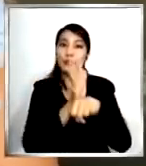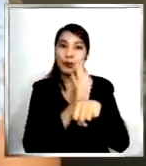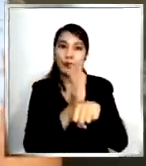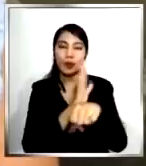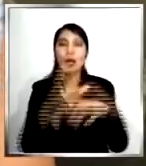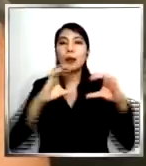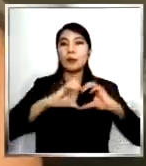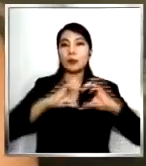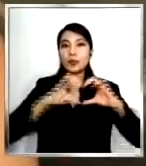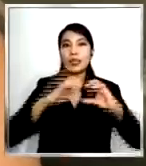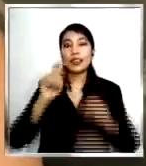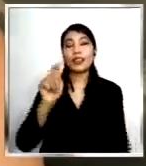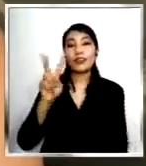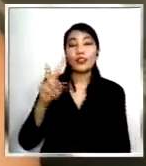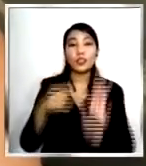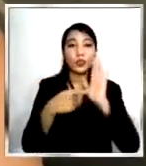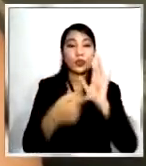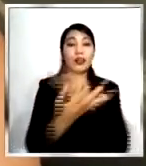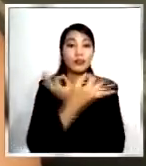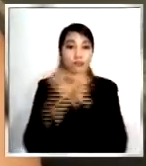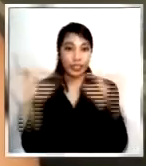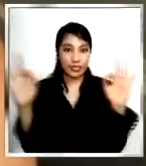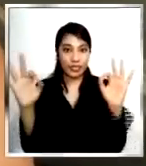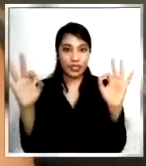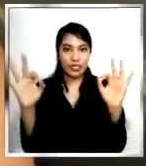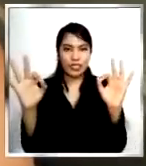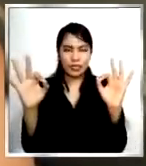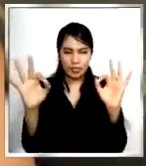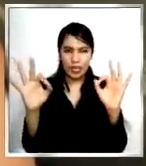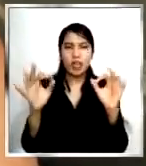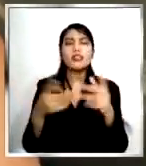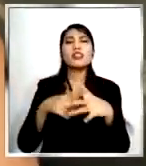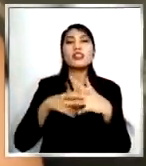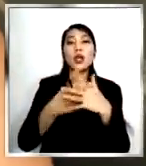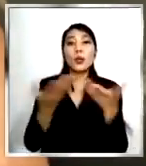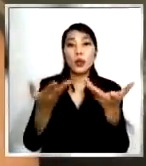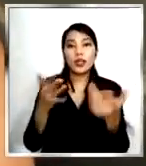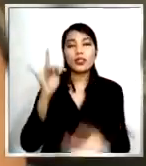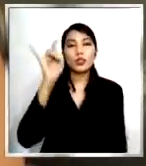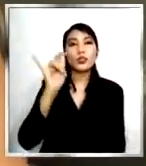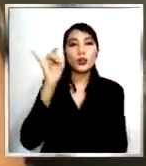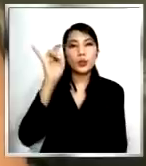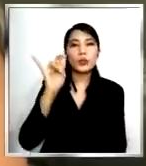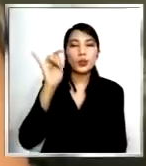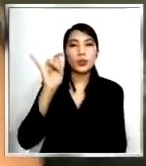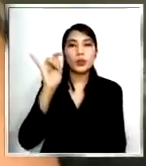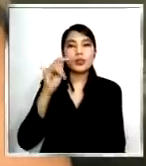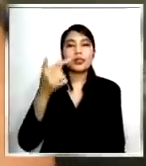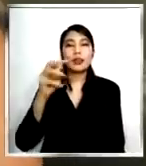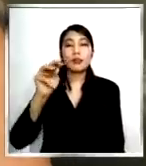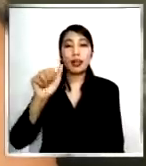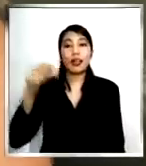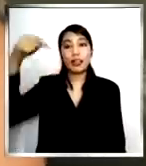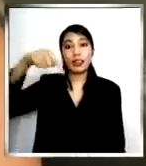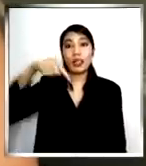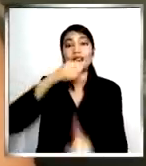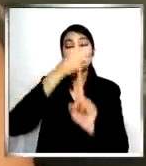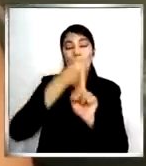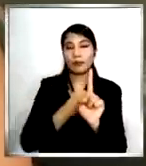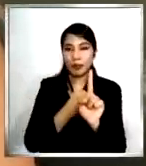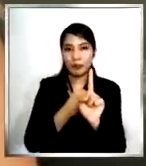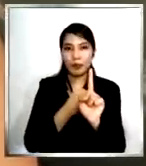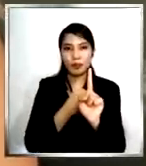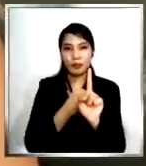free. Streaming na yan sa GMA Network YouTube channel ngayong September lang, kaya huwag palampasin. Ichichika sa atin yan